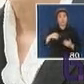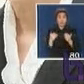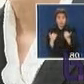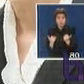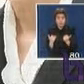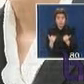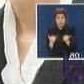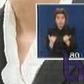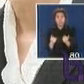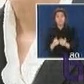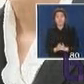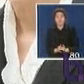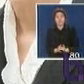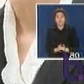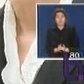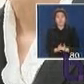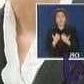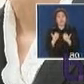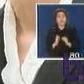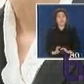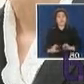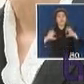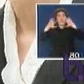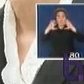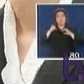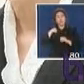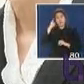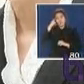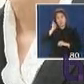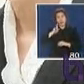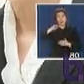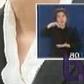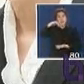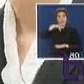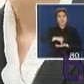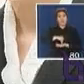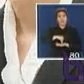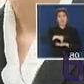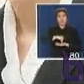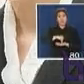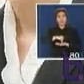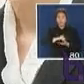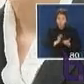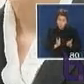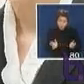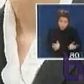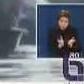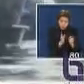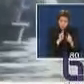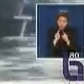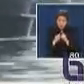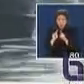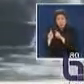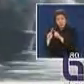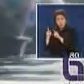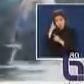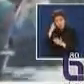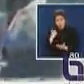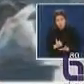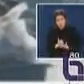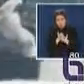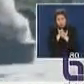ถึงเวลาแล้วค่ะที่รัฐบาลจะเป็นแกนหลักในการสนับสนุนจากทุกภาคส่วนที่จะนำพาประ